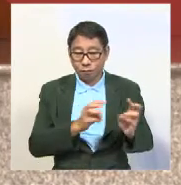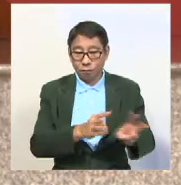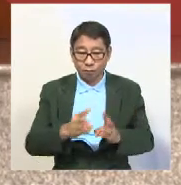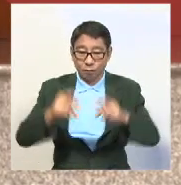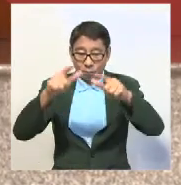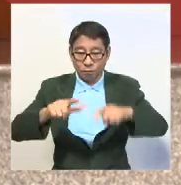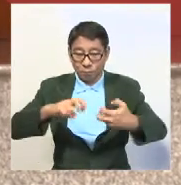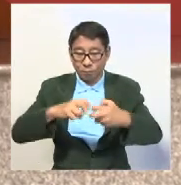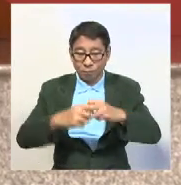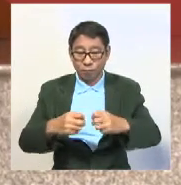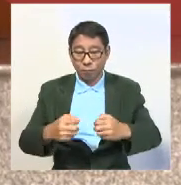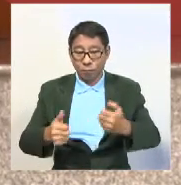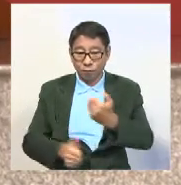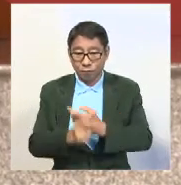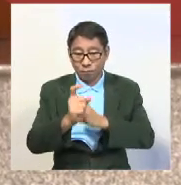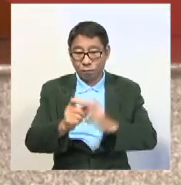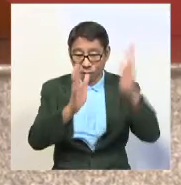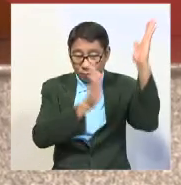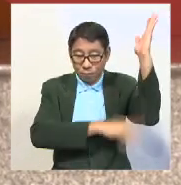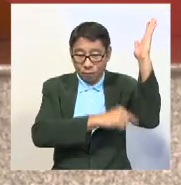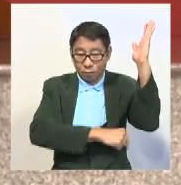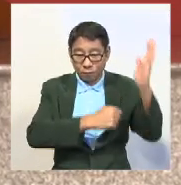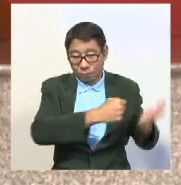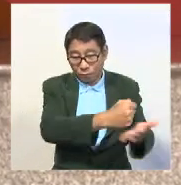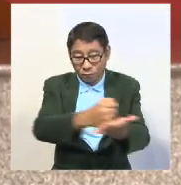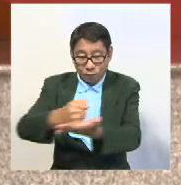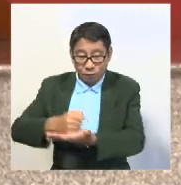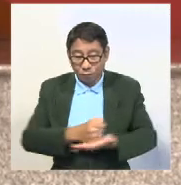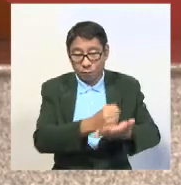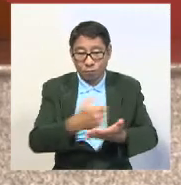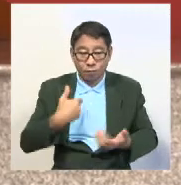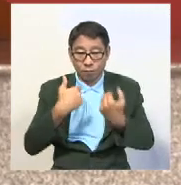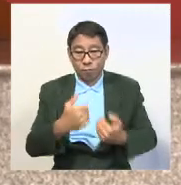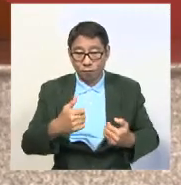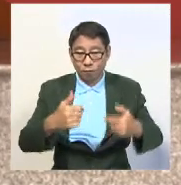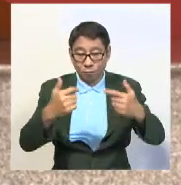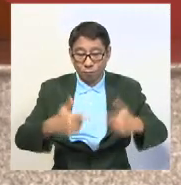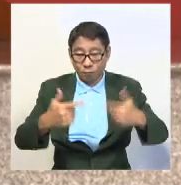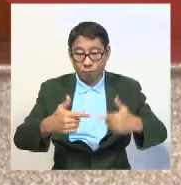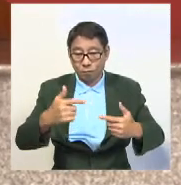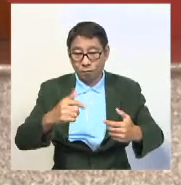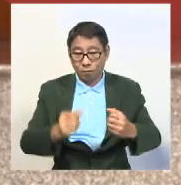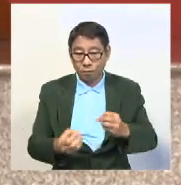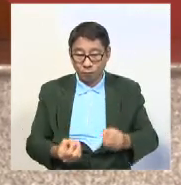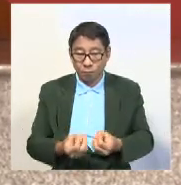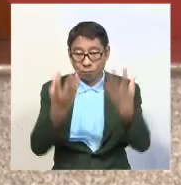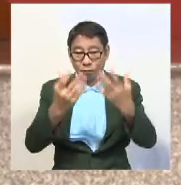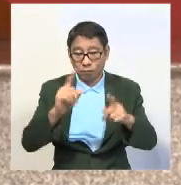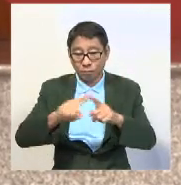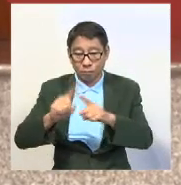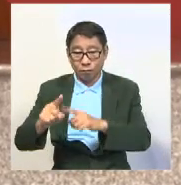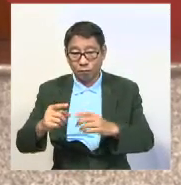คใต้การสร้างความเชื่อมั่นมันก็อยู่ที่พวกเราด้วยต้องช่วยกันนะครับในกรณีที่เขาใช้ความแรงเกิดขึ้นอย่างเช่นเคยประโยชน์มาพอมันเงียบ